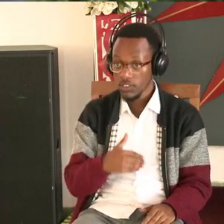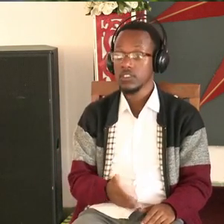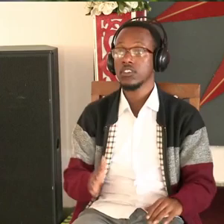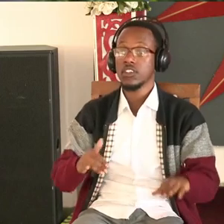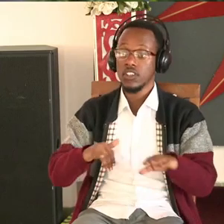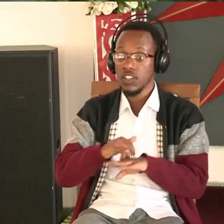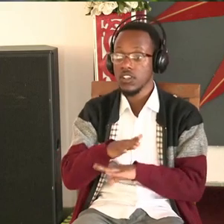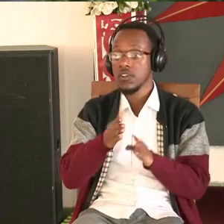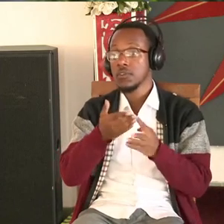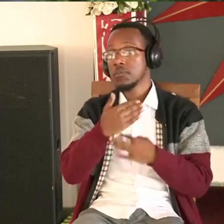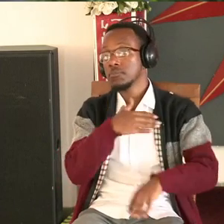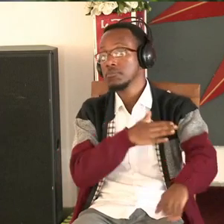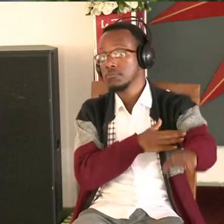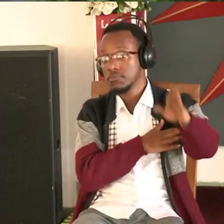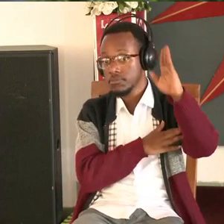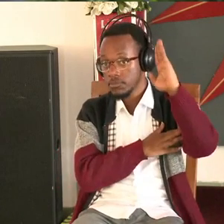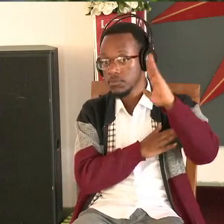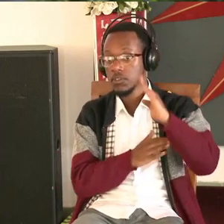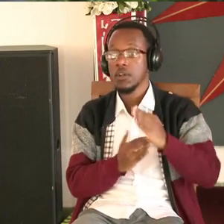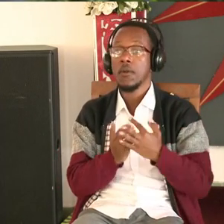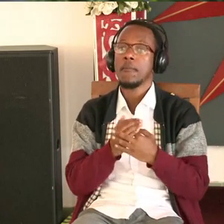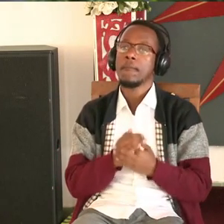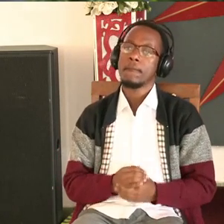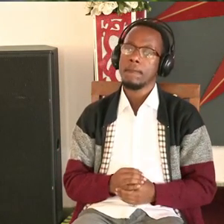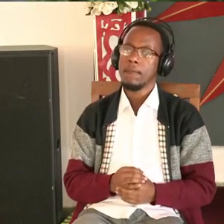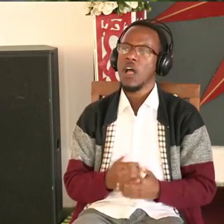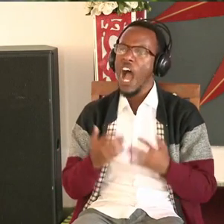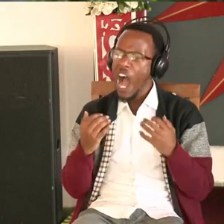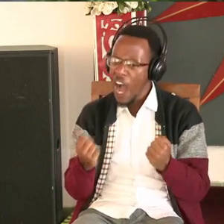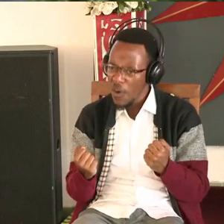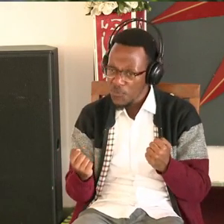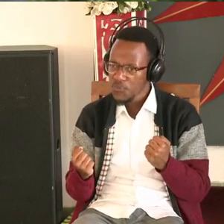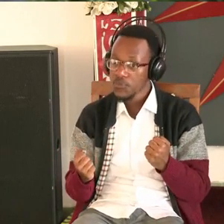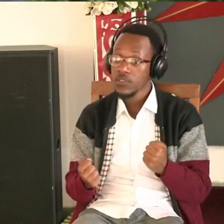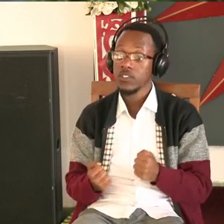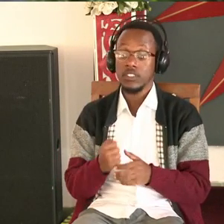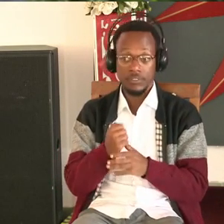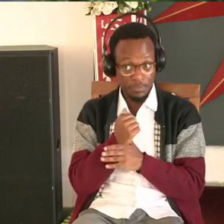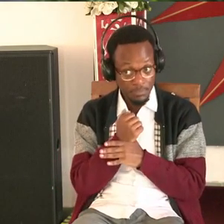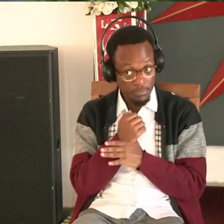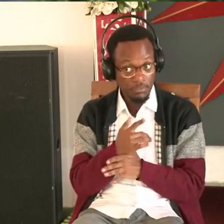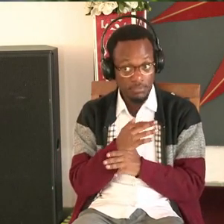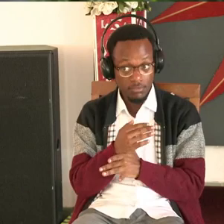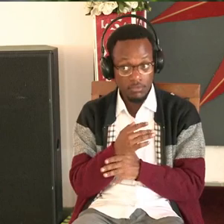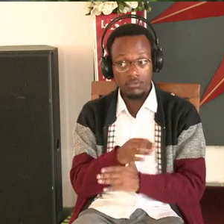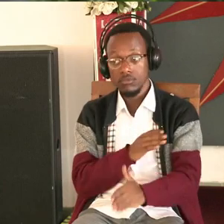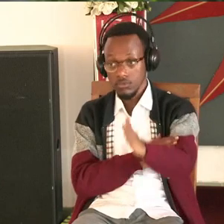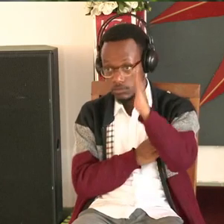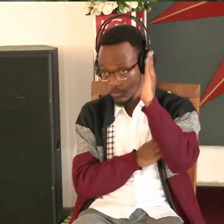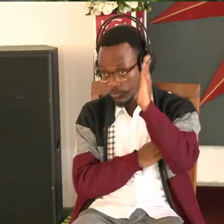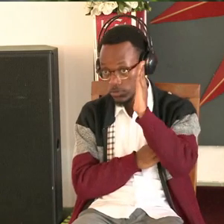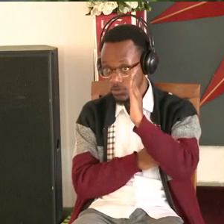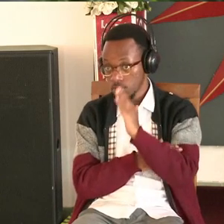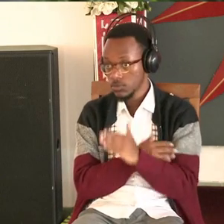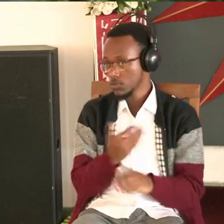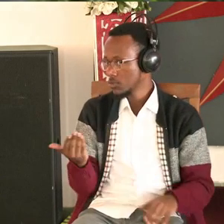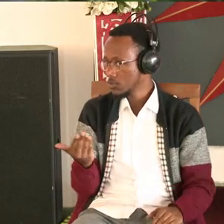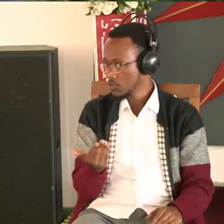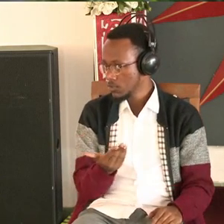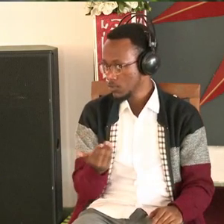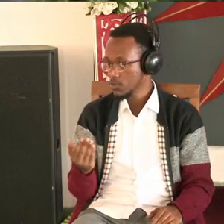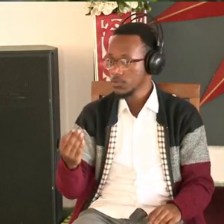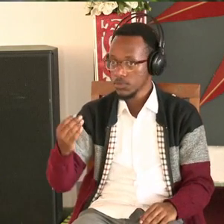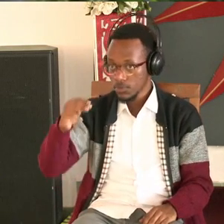yari umuntu watumwe n'Imana, atumwa afite itegeko ry'Imana, afite